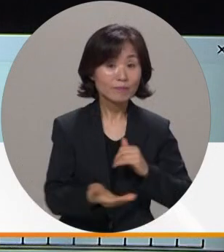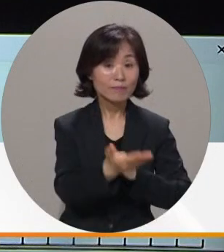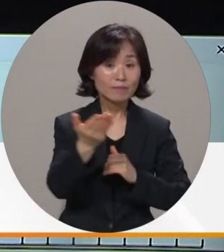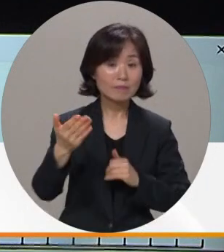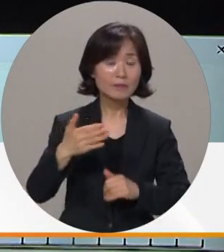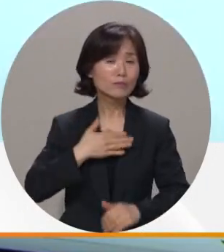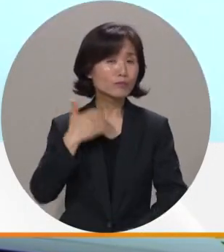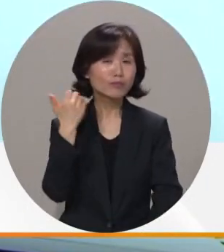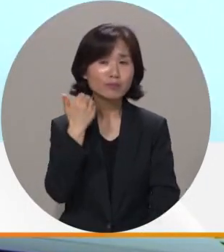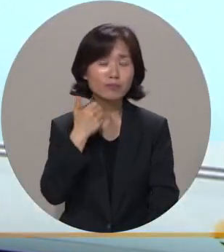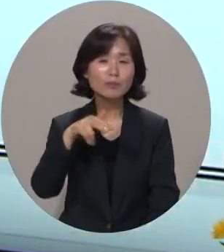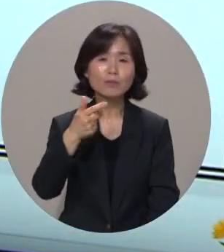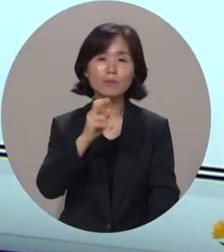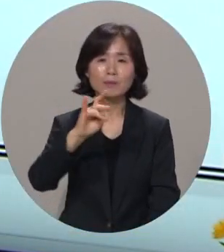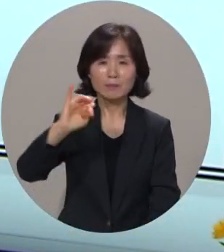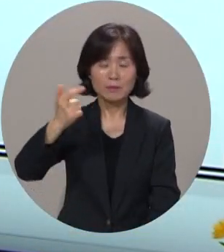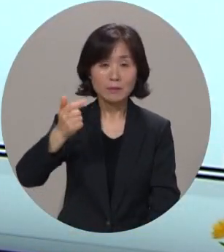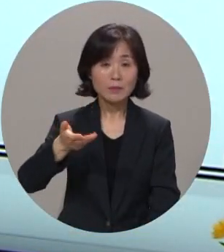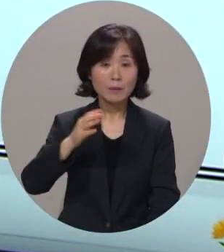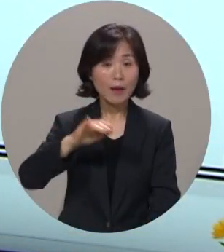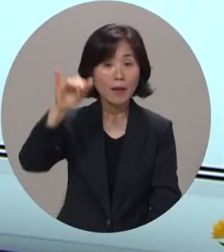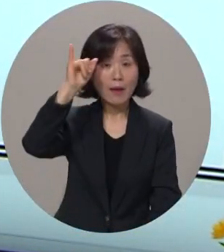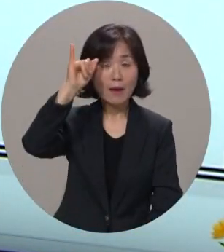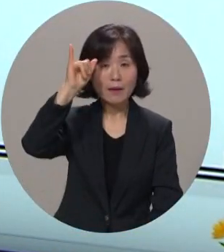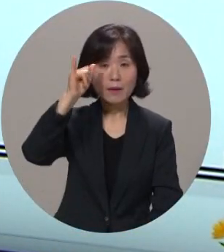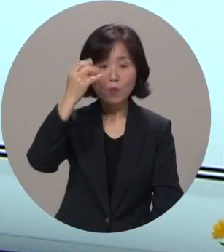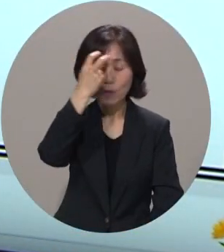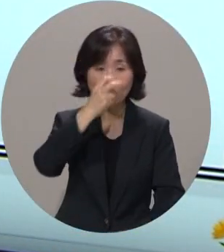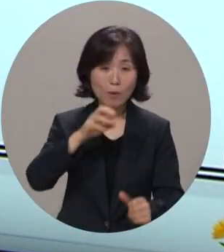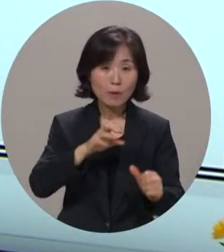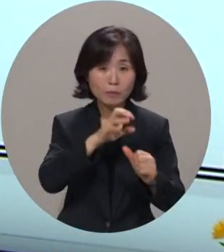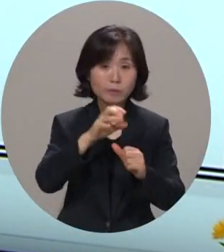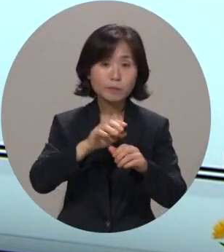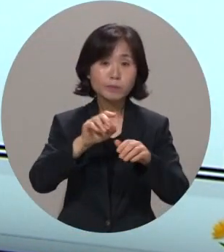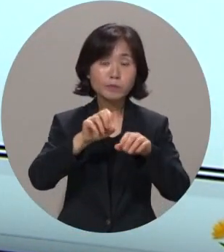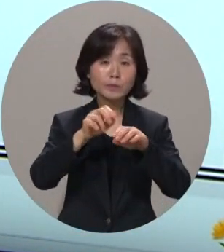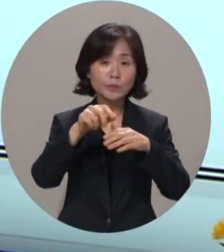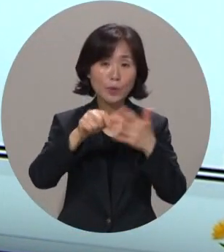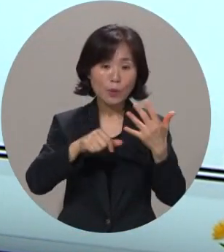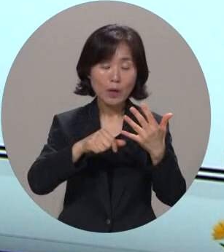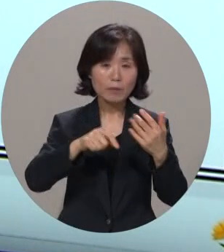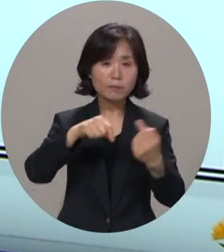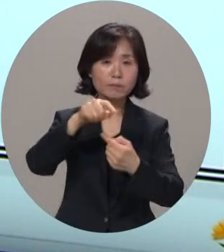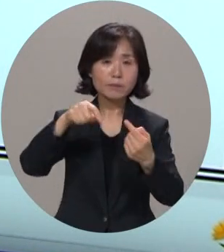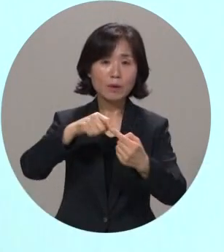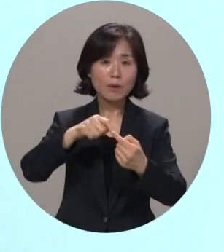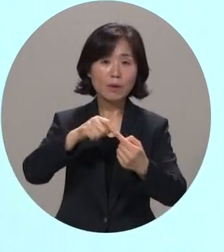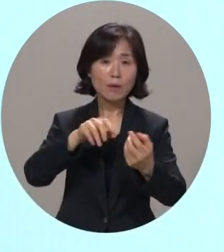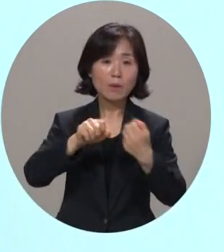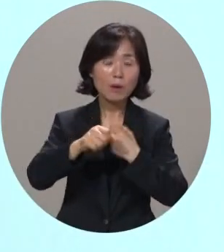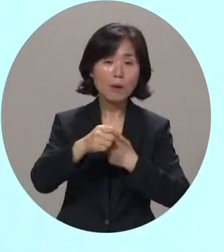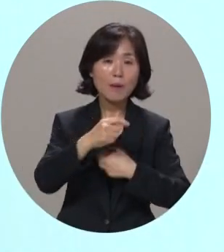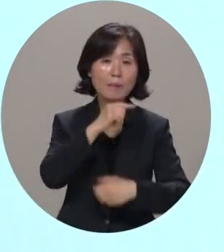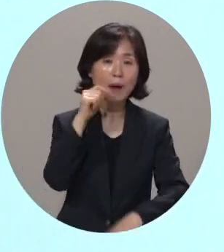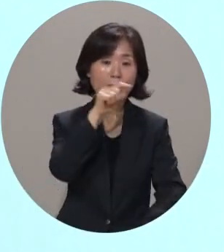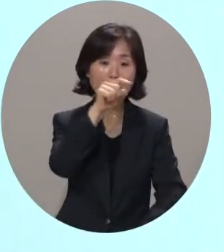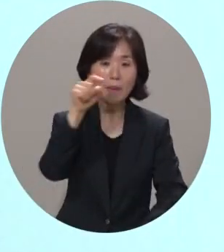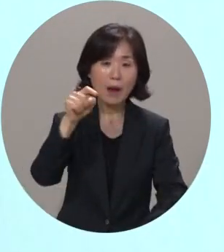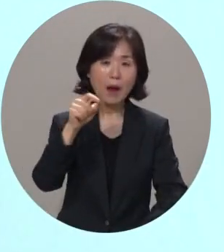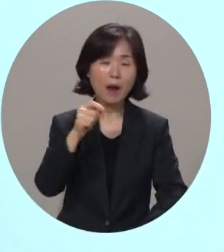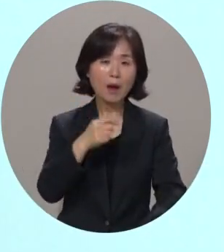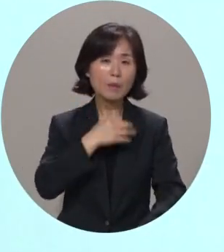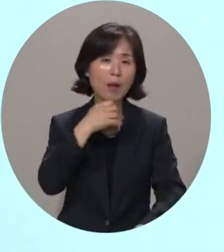Biden. 하지만 AI 보안 프로그램을 가동시키니 곧바로 빨간 그래프가 움직이며 가짜 목소리라는